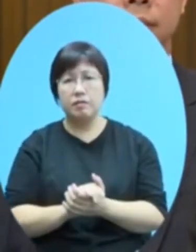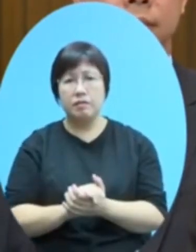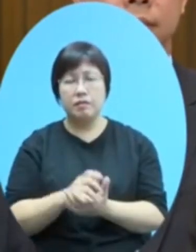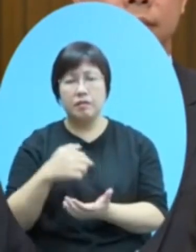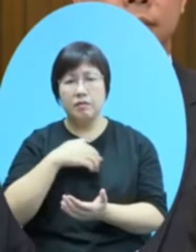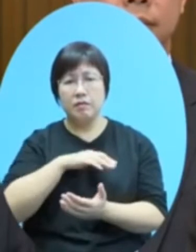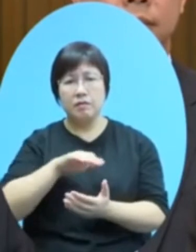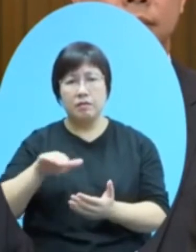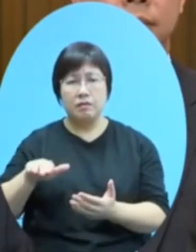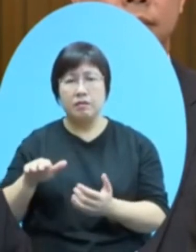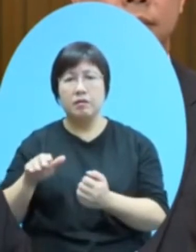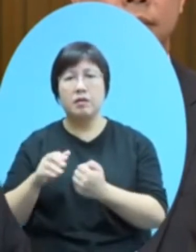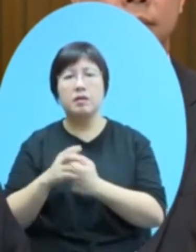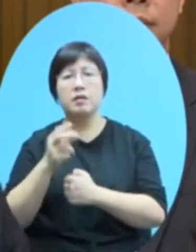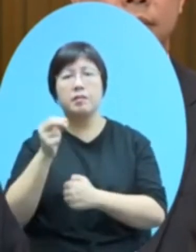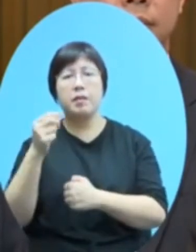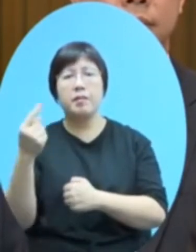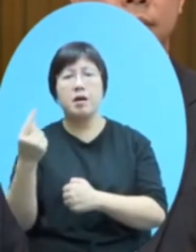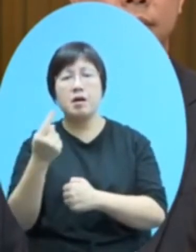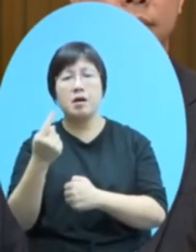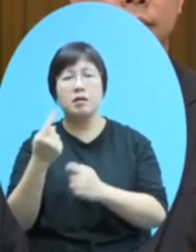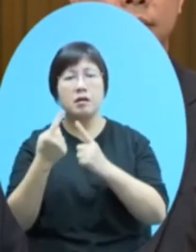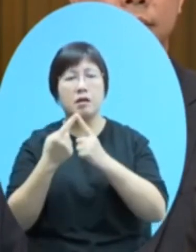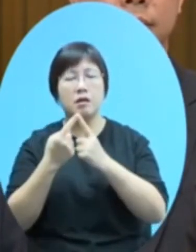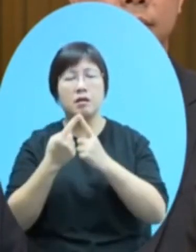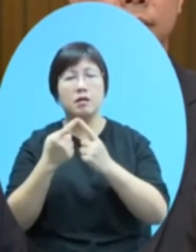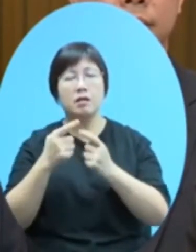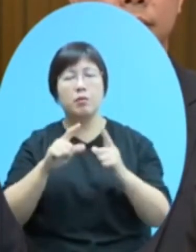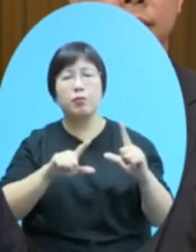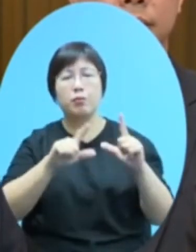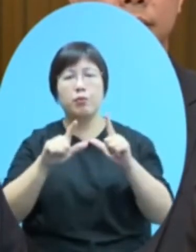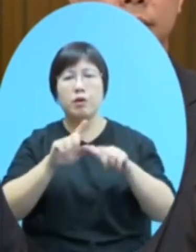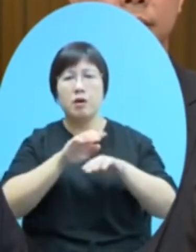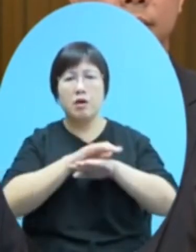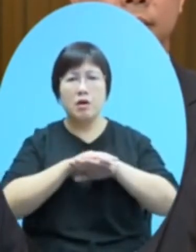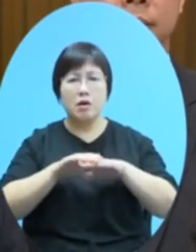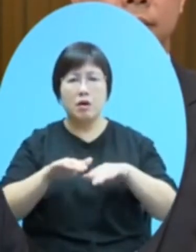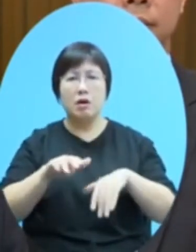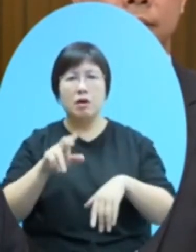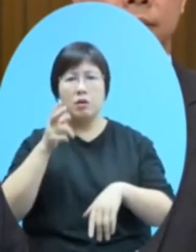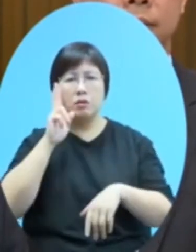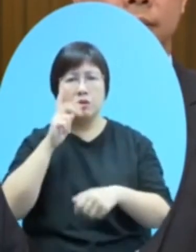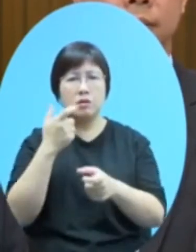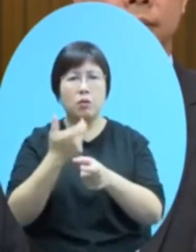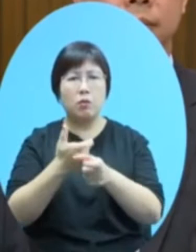將700万人嘅安穩生活，如果作為一個注碼，